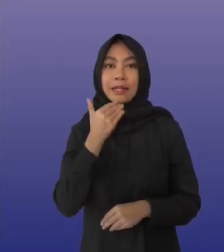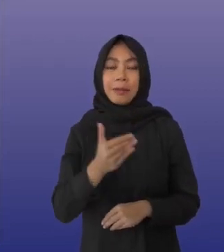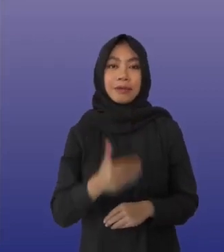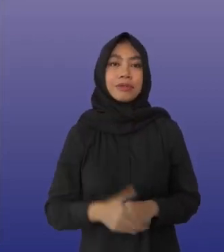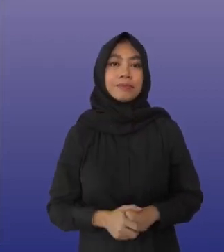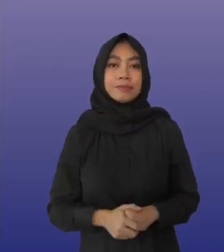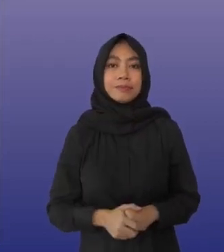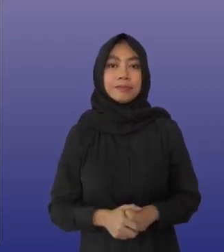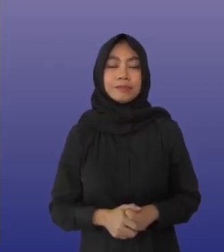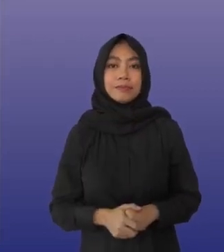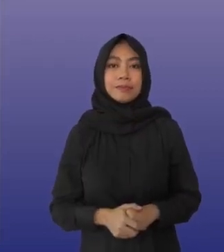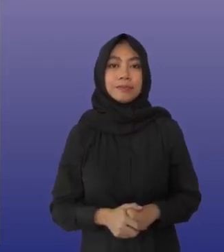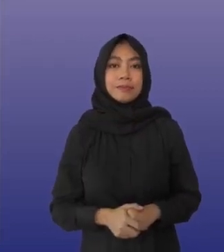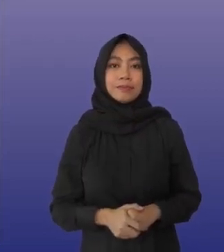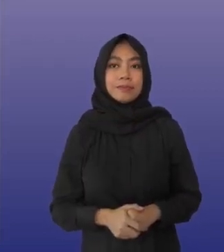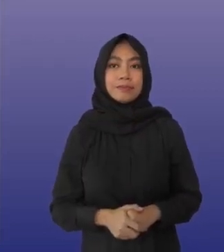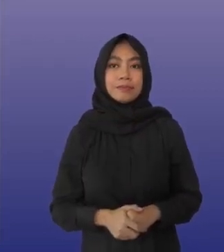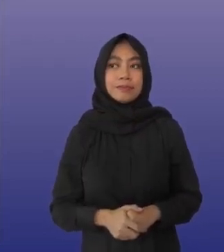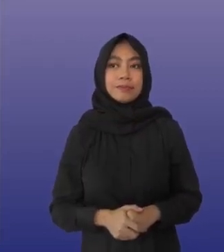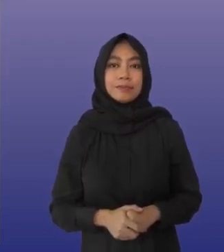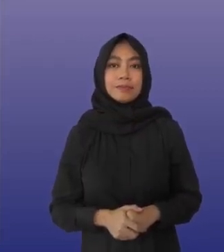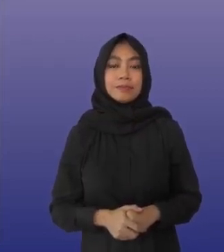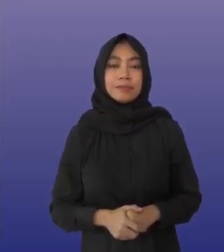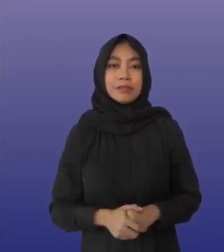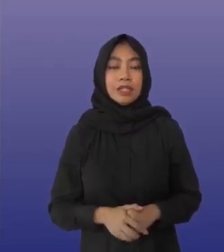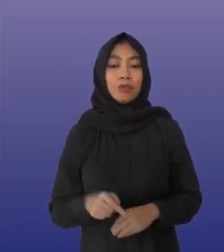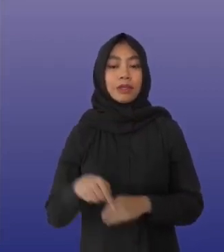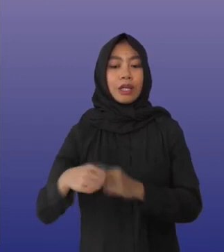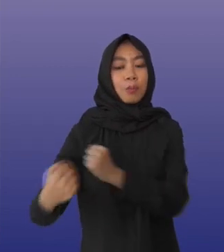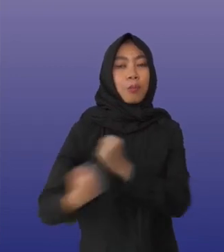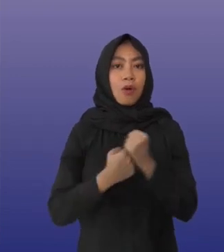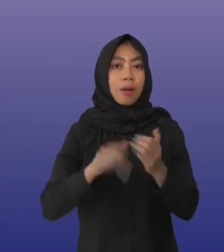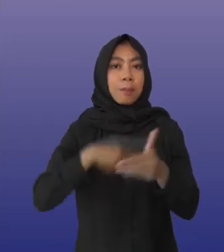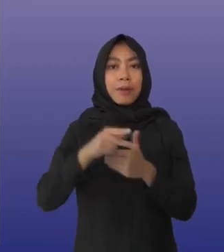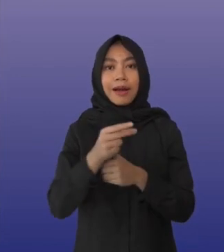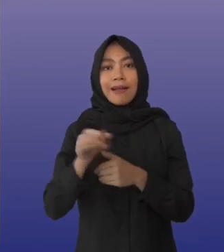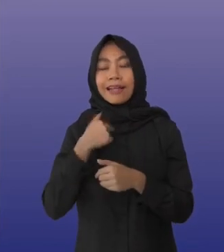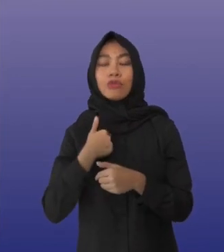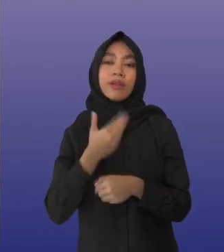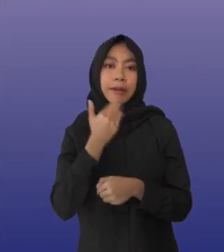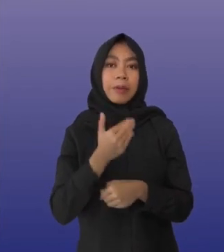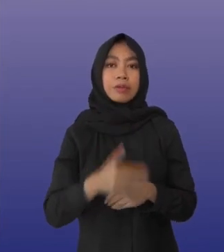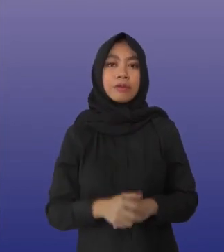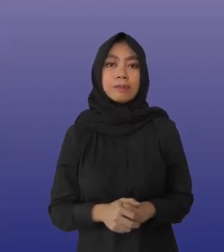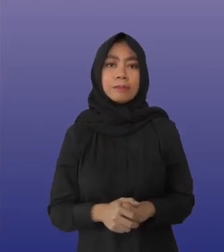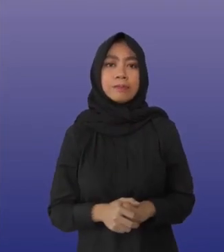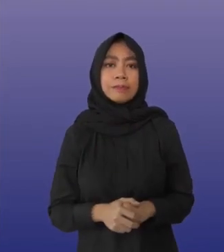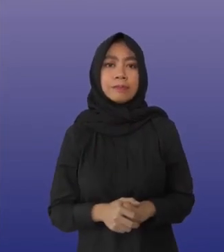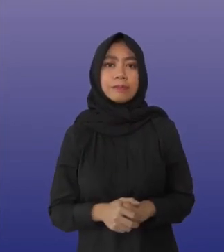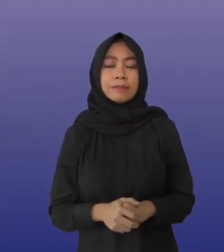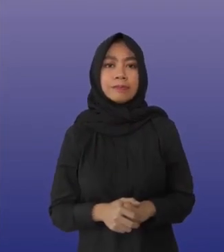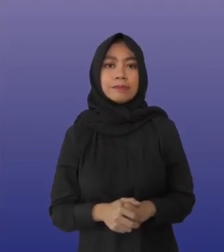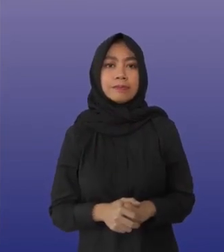kasih atas segala program yang telah mendukung program dari pemerintah. Terima kasih atas